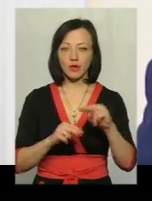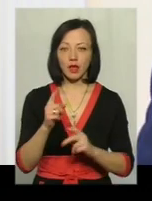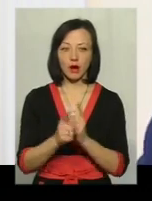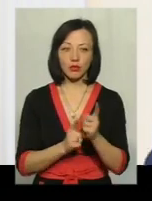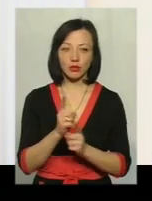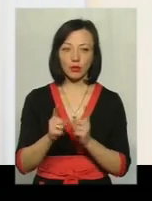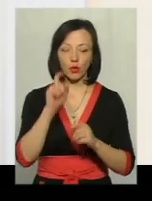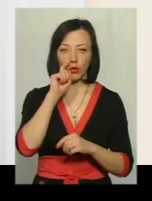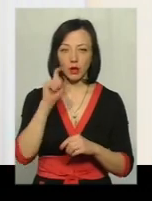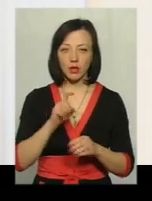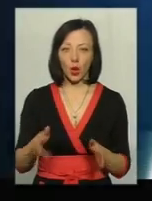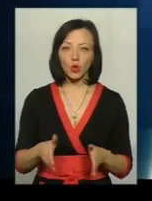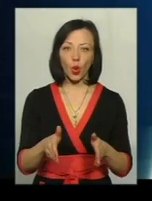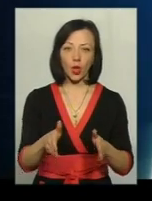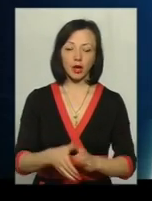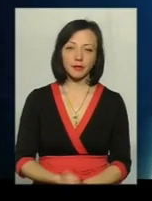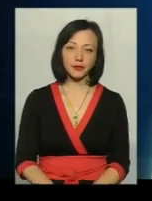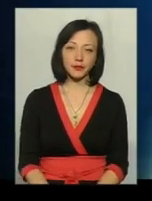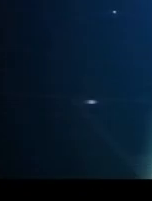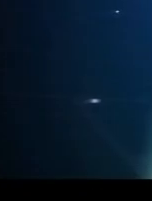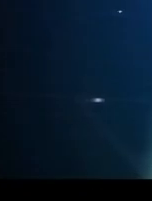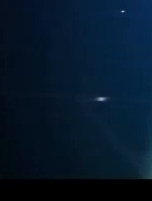реконструкцію українських доріг.